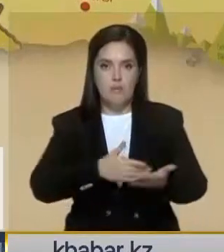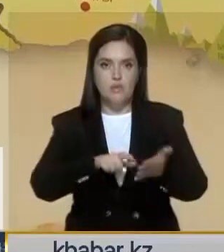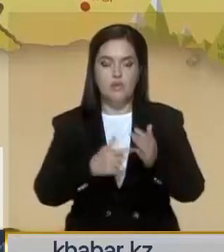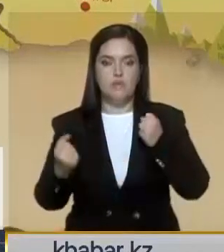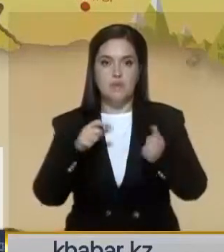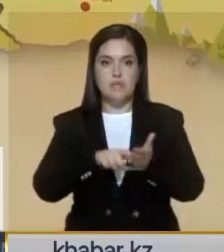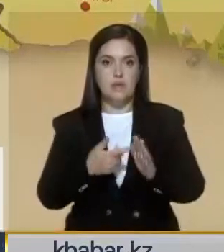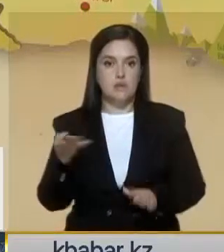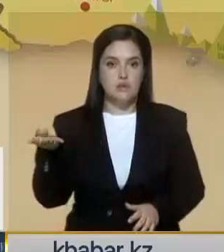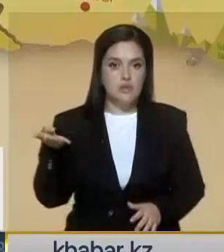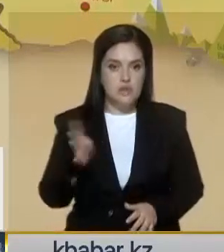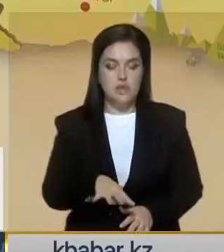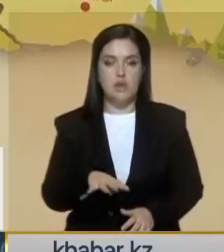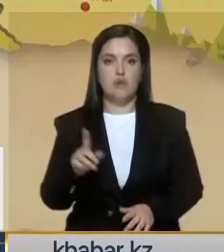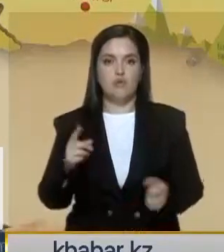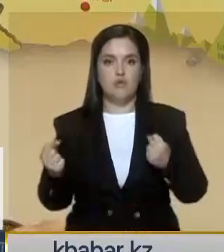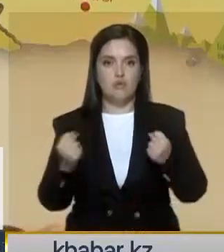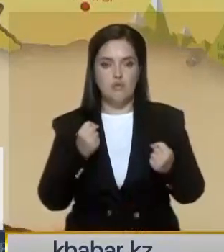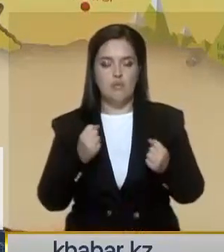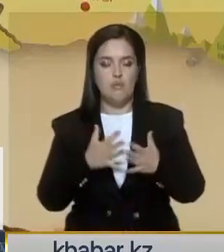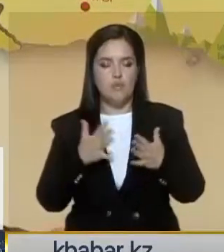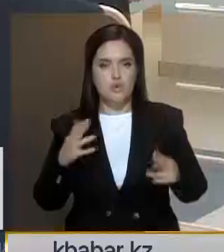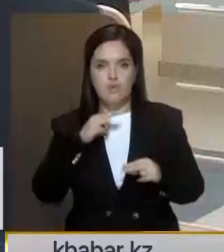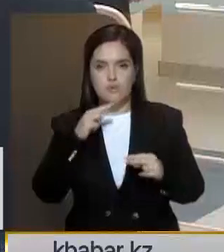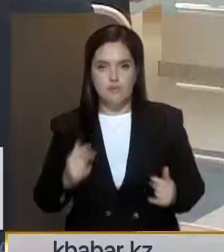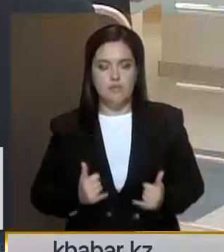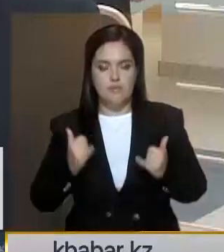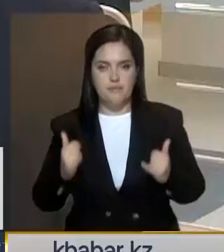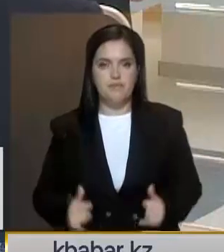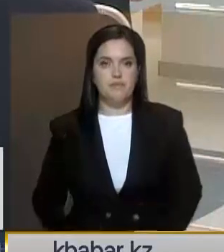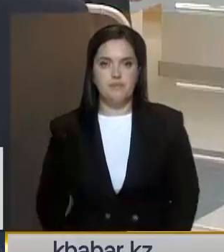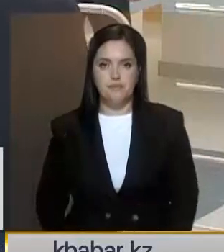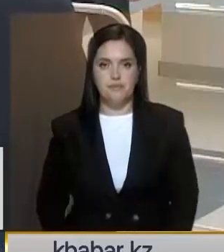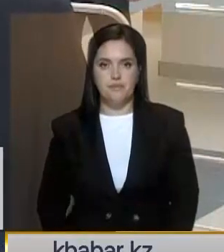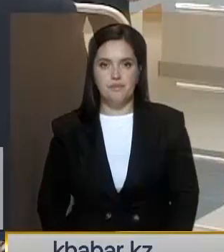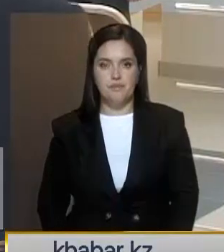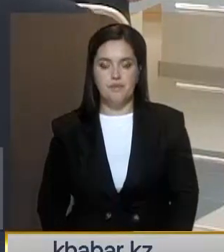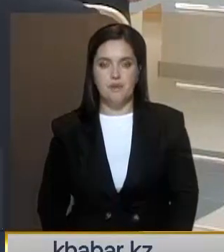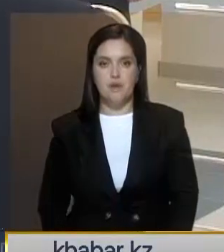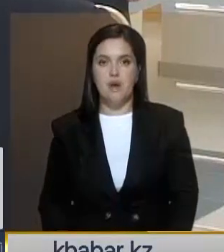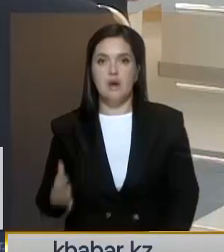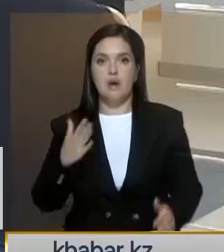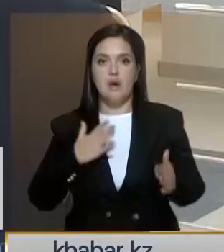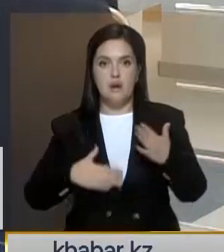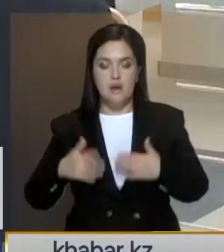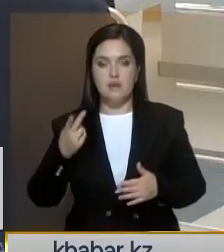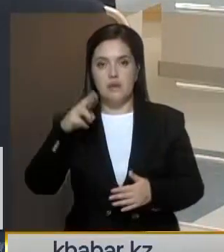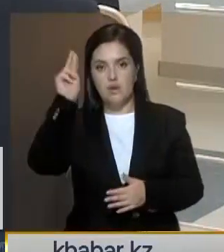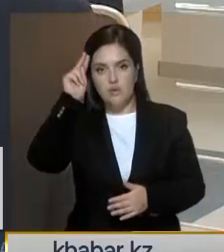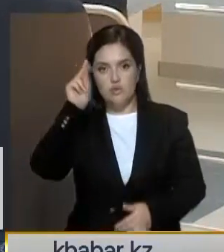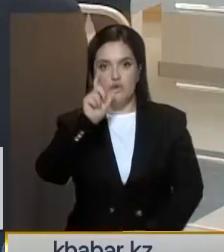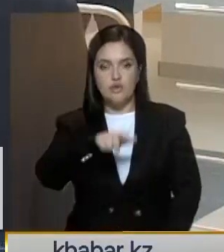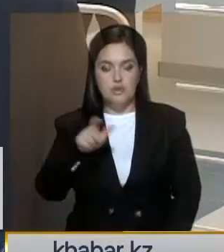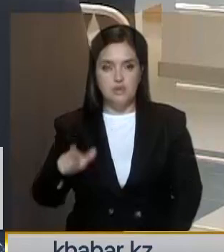в школе 4. Это значит, что спорту уделяют большое внимание. Очень радостное событие не только для учеников, но и